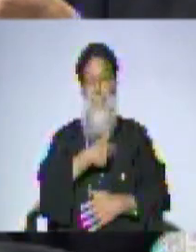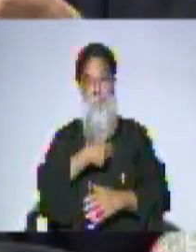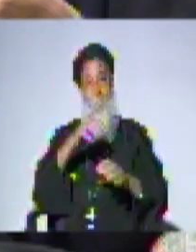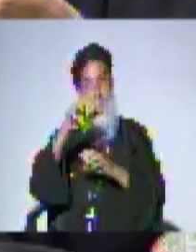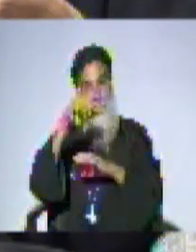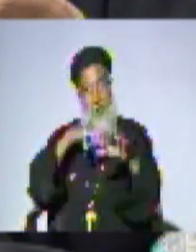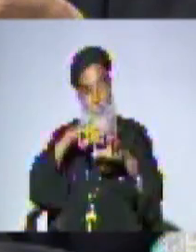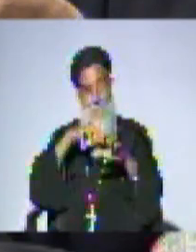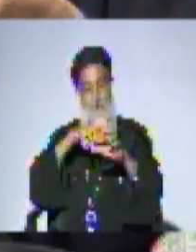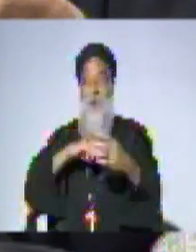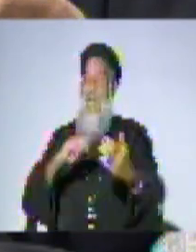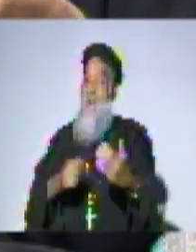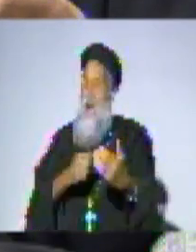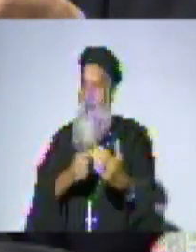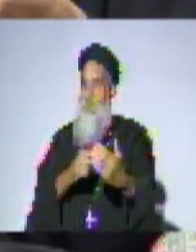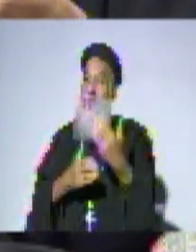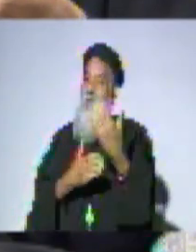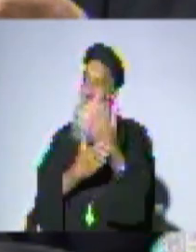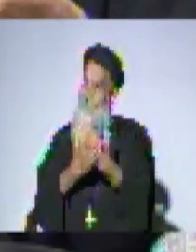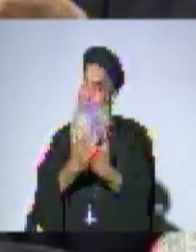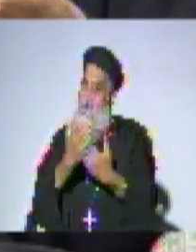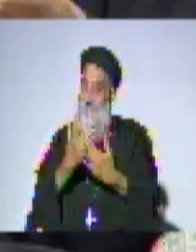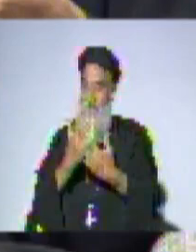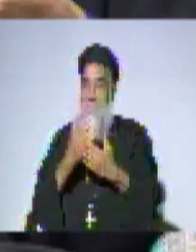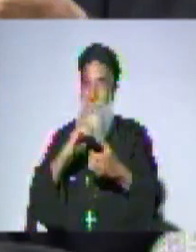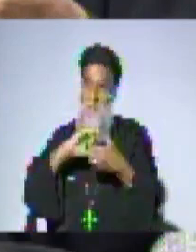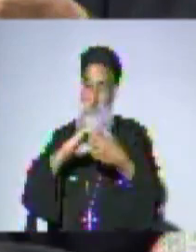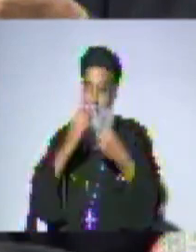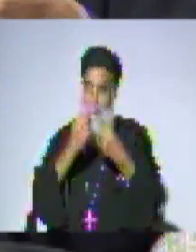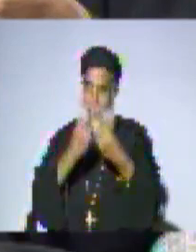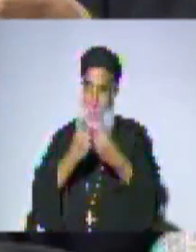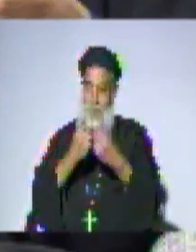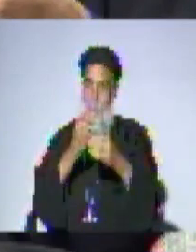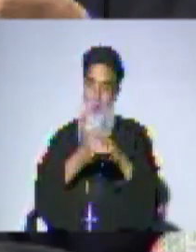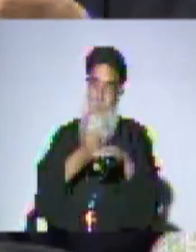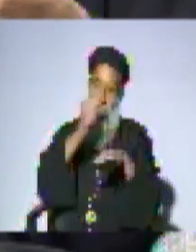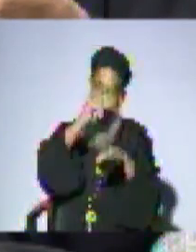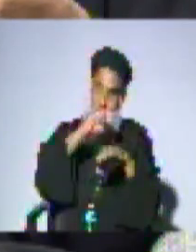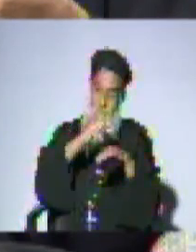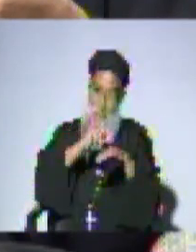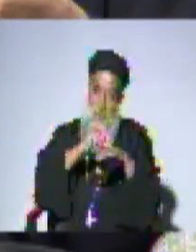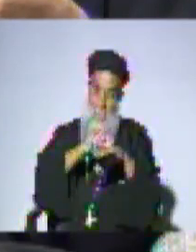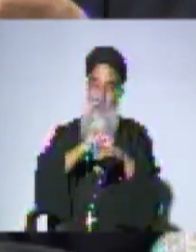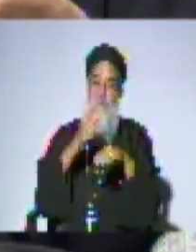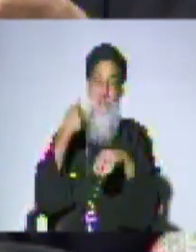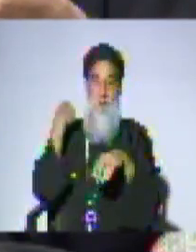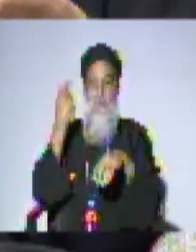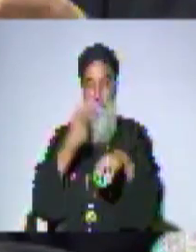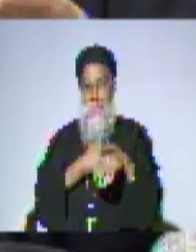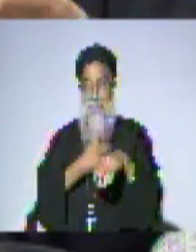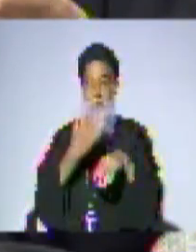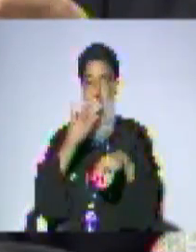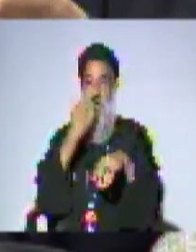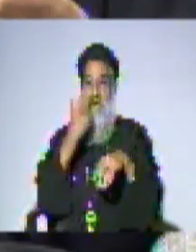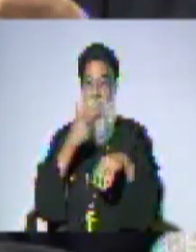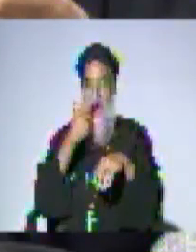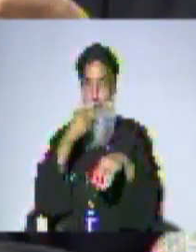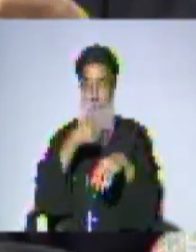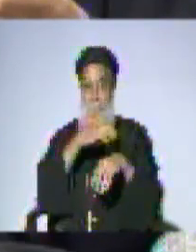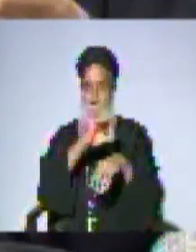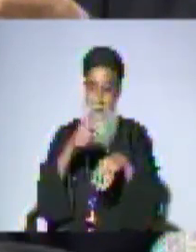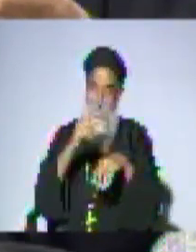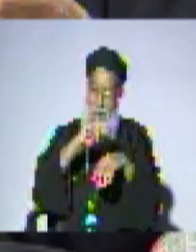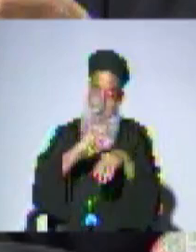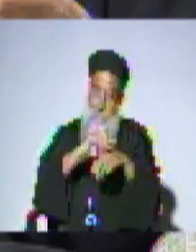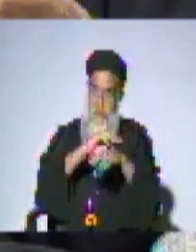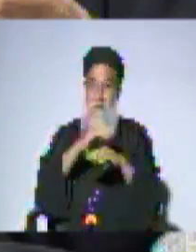الإنجيل الذي كان يمت بصلة قرابة للقديس برنابا الرسول. القديس ماركوس هو